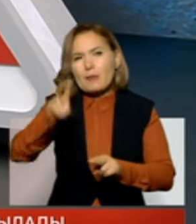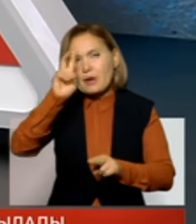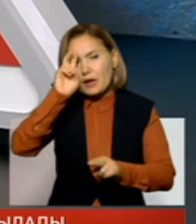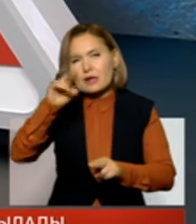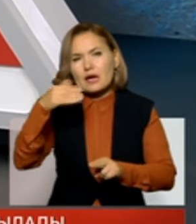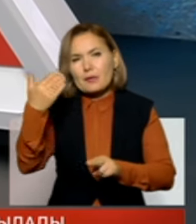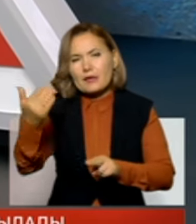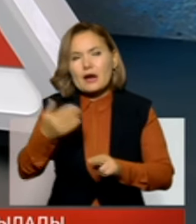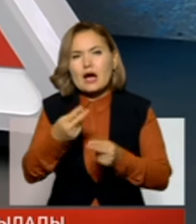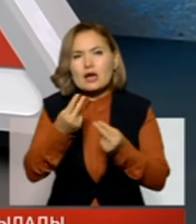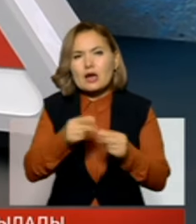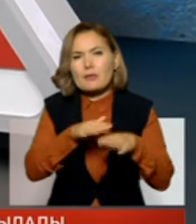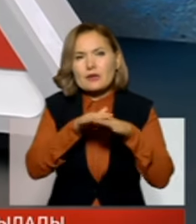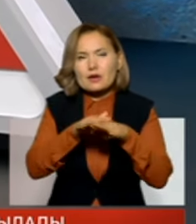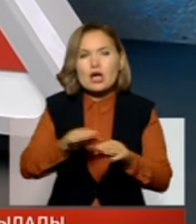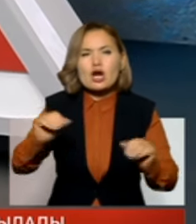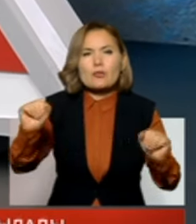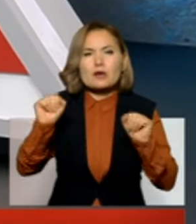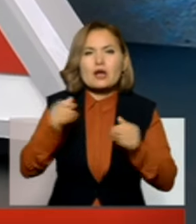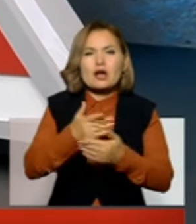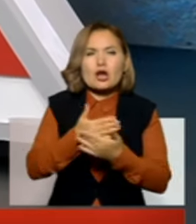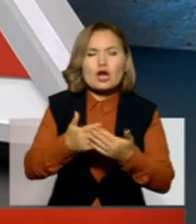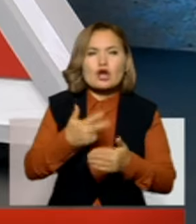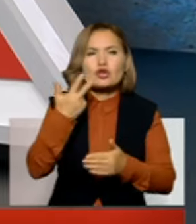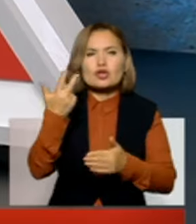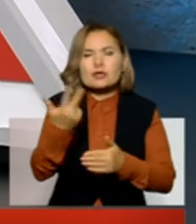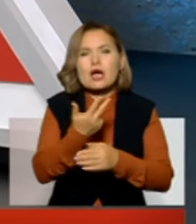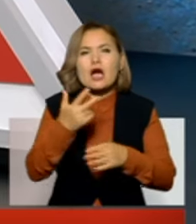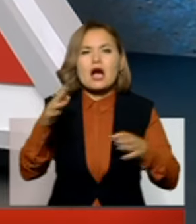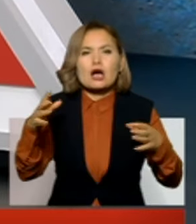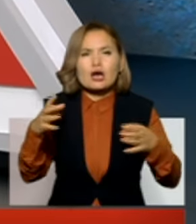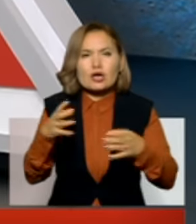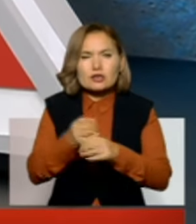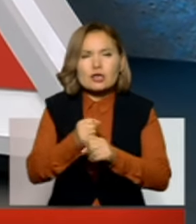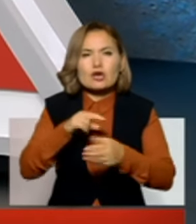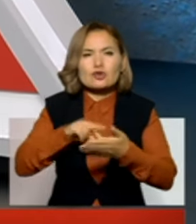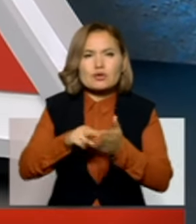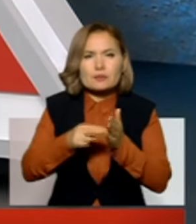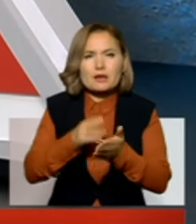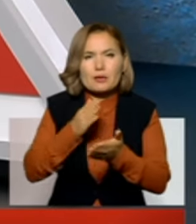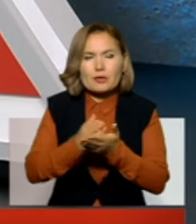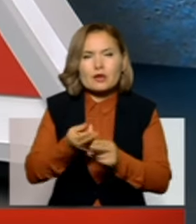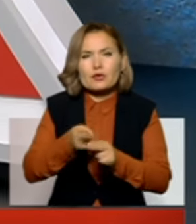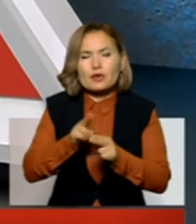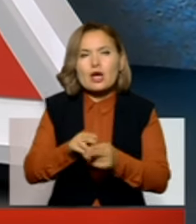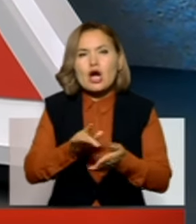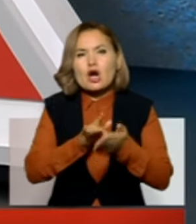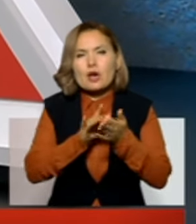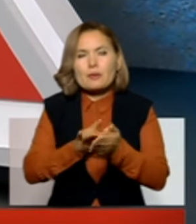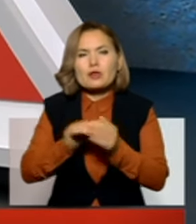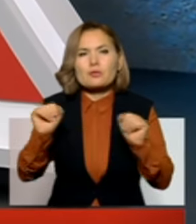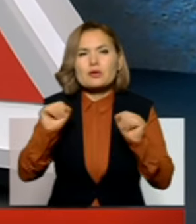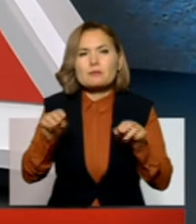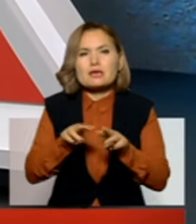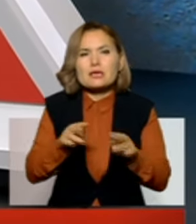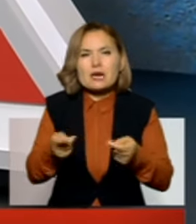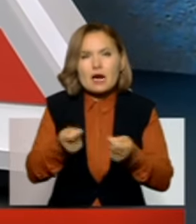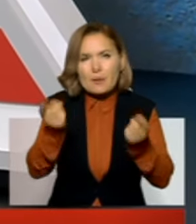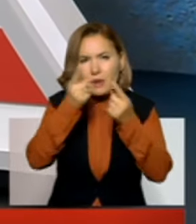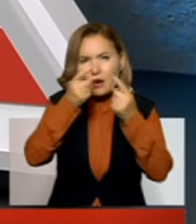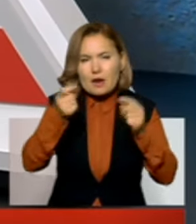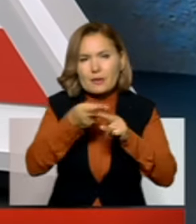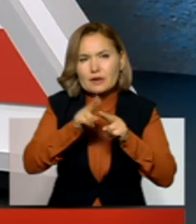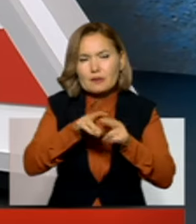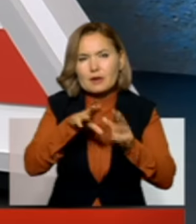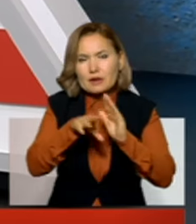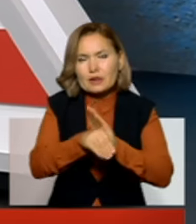Сондықтан мемлекет тарапынан қаржыландырылатын спорт түрлерін 3 есеге қысқарту жоспарланып отыр. Бұл туралы туризм және спорт министрлігі